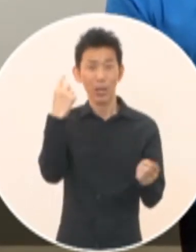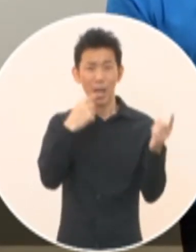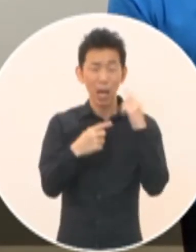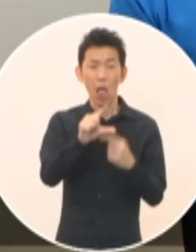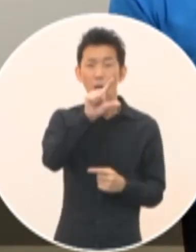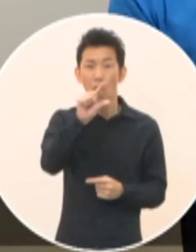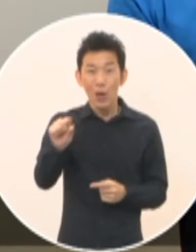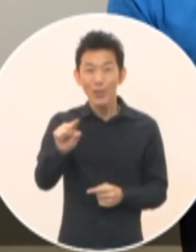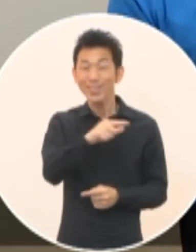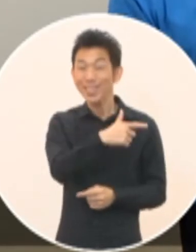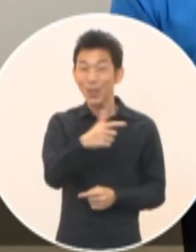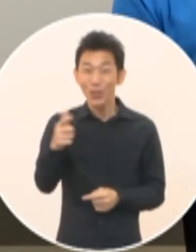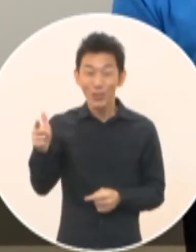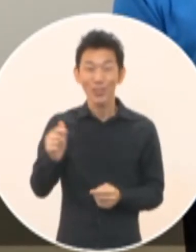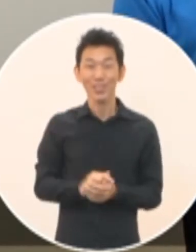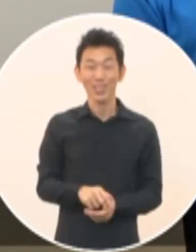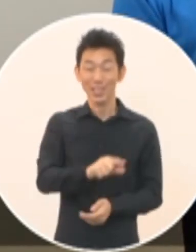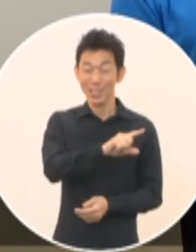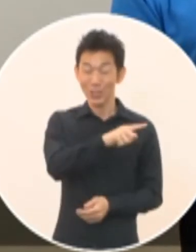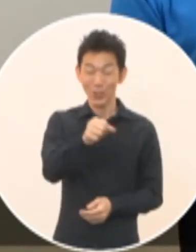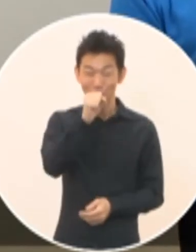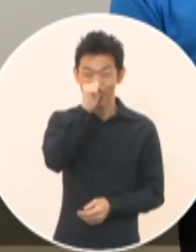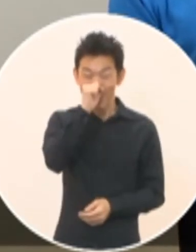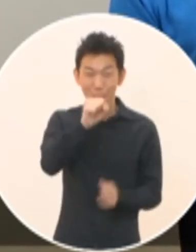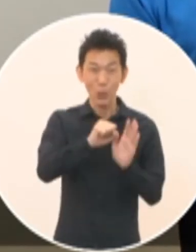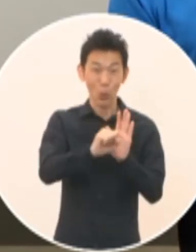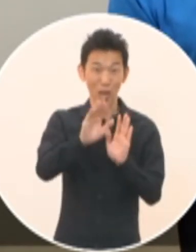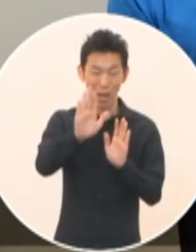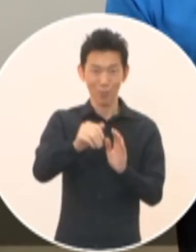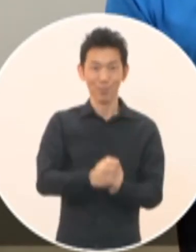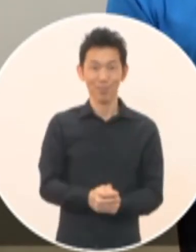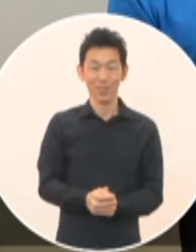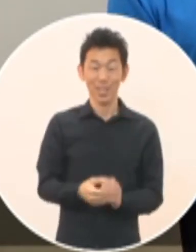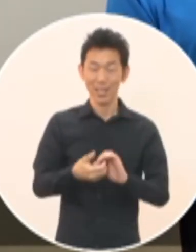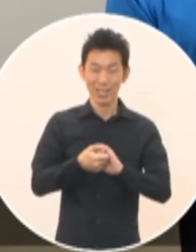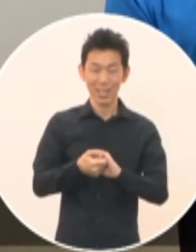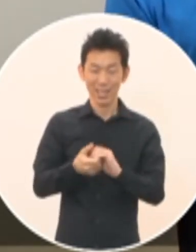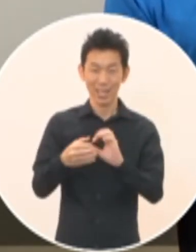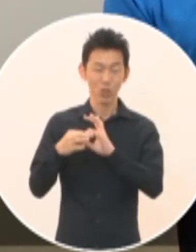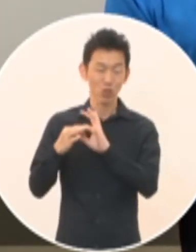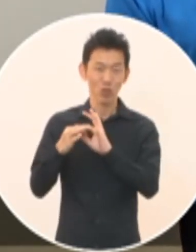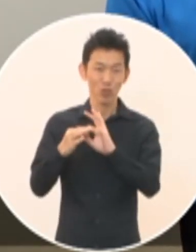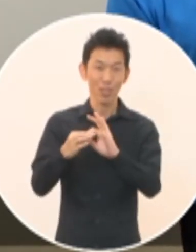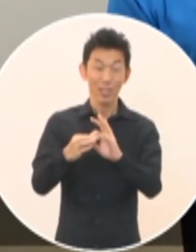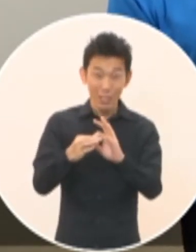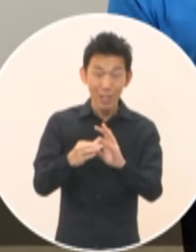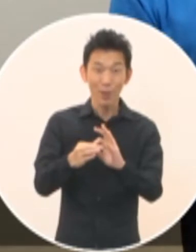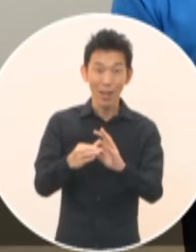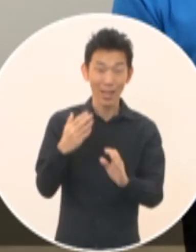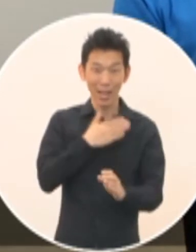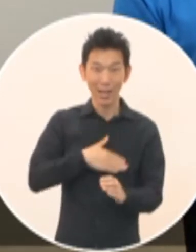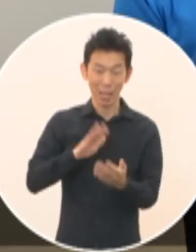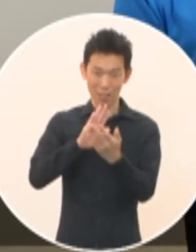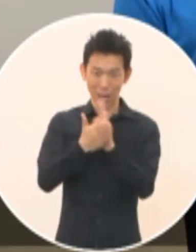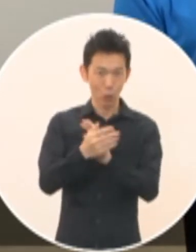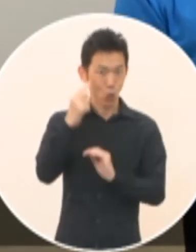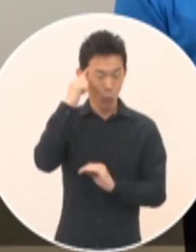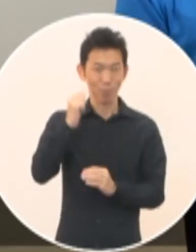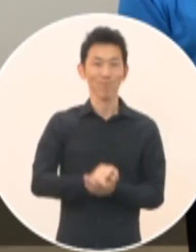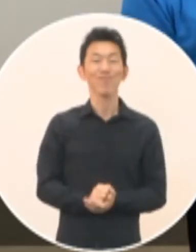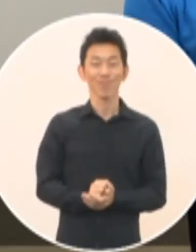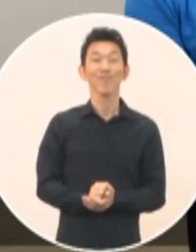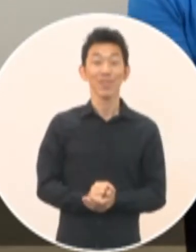ん、はい、なのでいろんないい効果があるので、 はい、 これは継続をしていただければ体は絶対変わると思います。